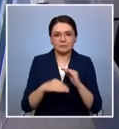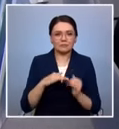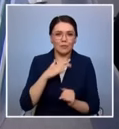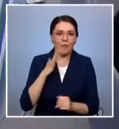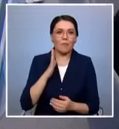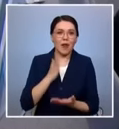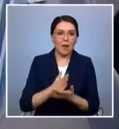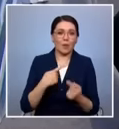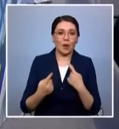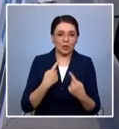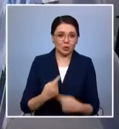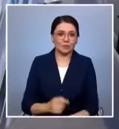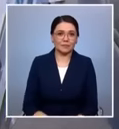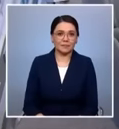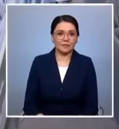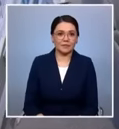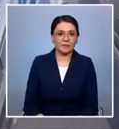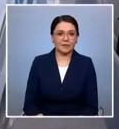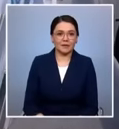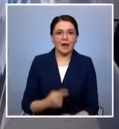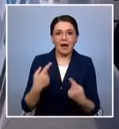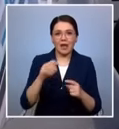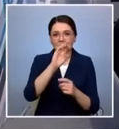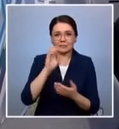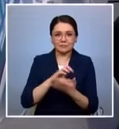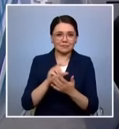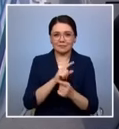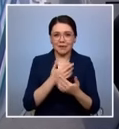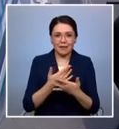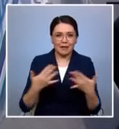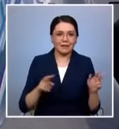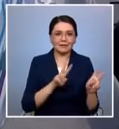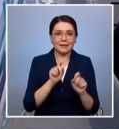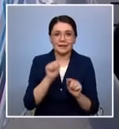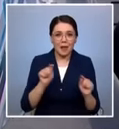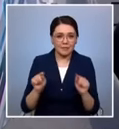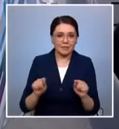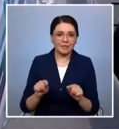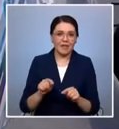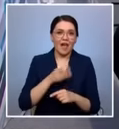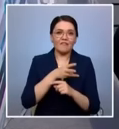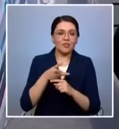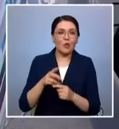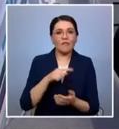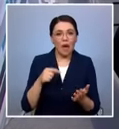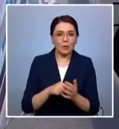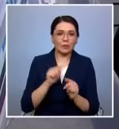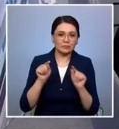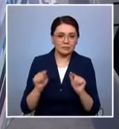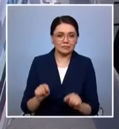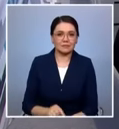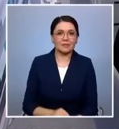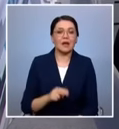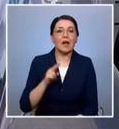эти принципы Ради Фаритовича оплачивали мы с вами. Да? У него принципы, а мы, как говорится, платили 12 миллионов зарплаты вот этим двум